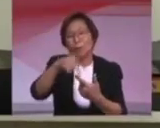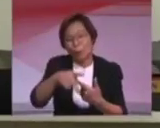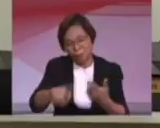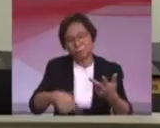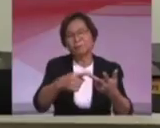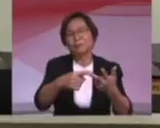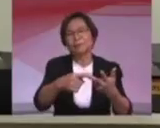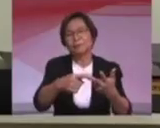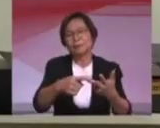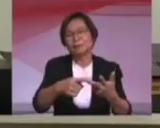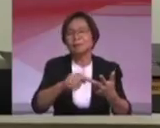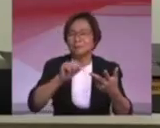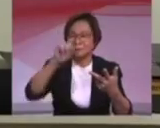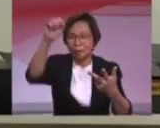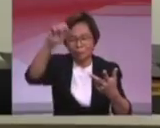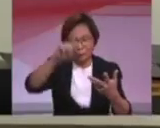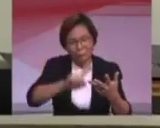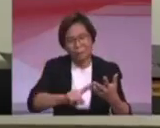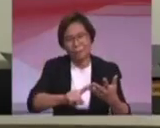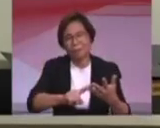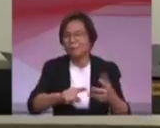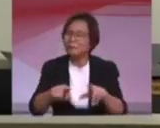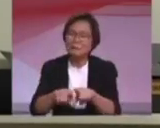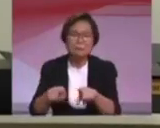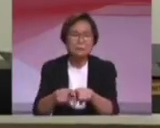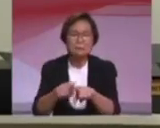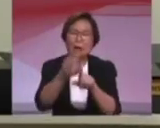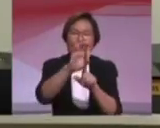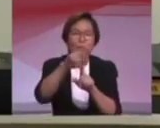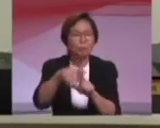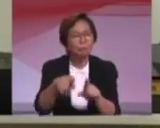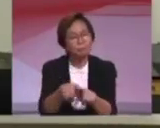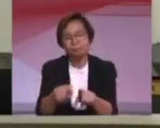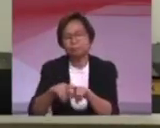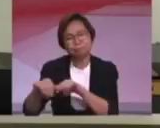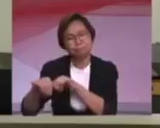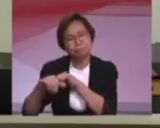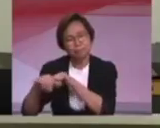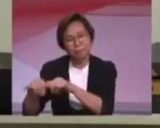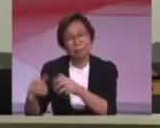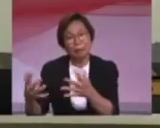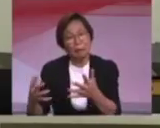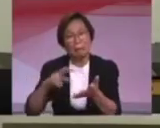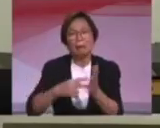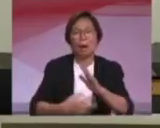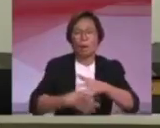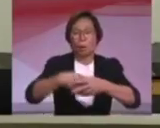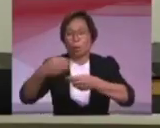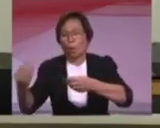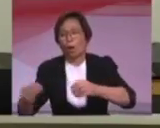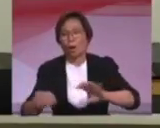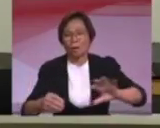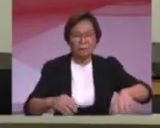persekutuan, Sabah, sama saja. Antaranya pergerakan keluar masuk